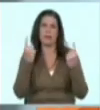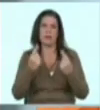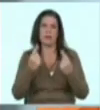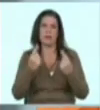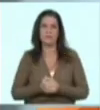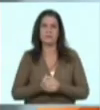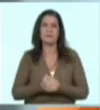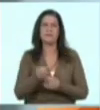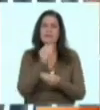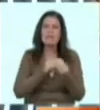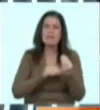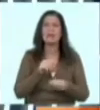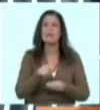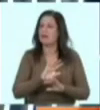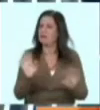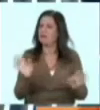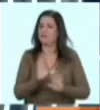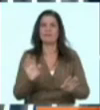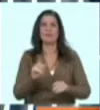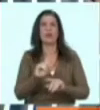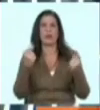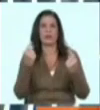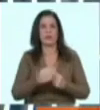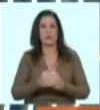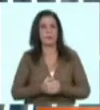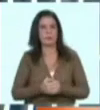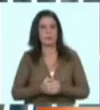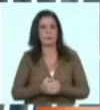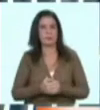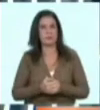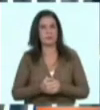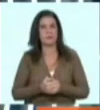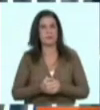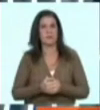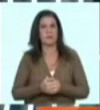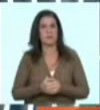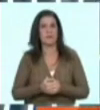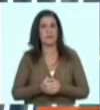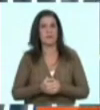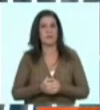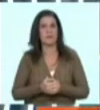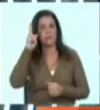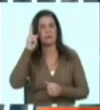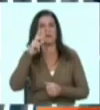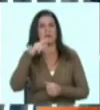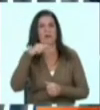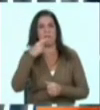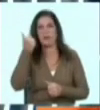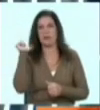התבררו כספין אחד. חצי רשמית שזאת הייתה טעות. ספין אחד חסר שום בסיס. אבל הליכוד הודיע אתמול שזאת הייתה טעות. לפקיד